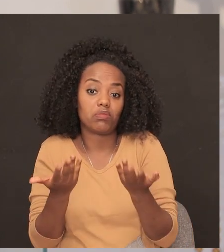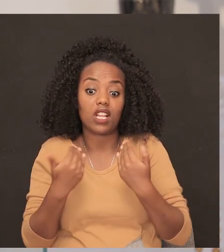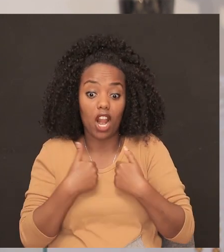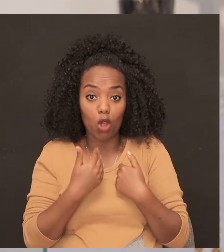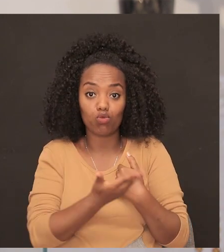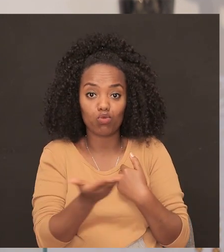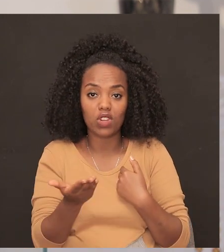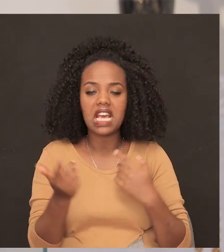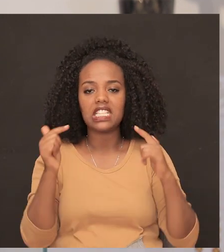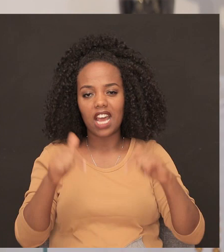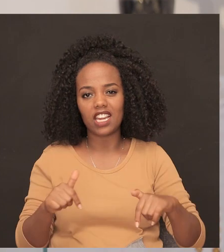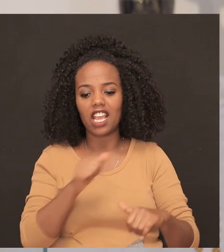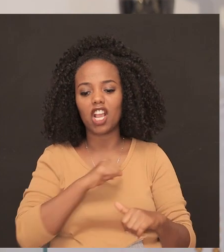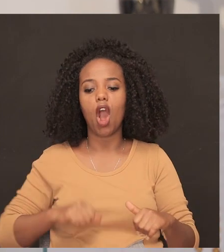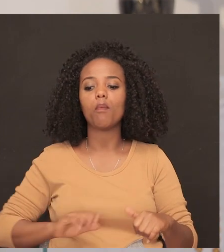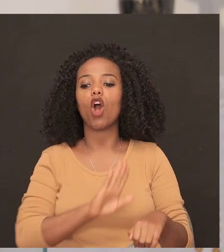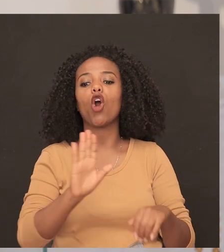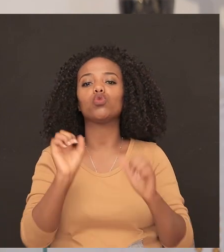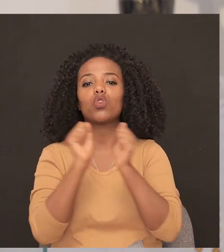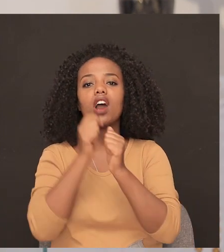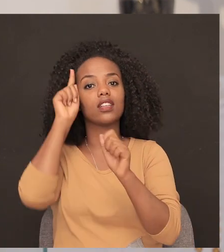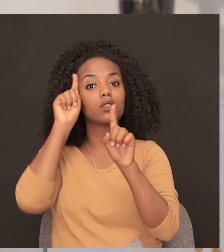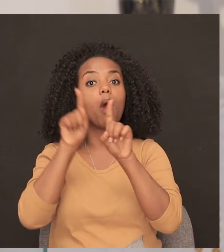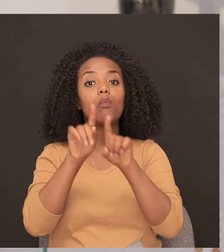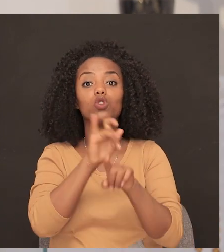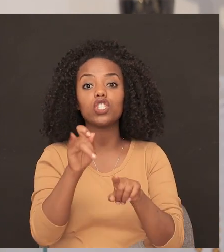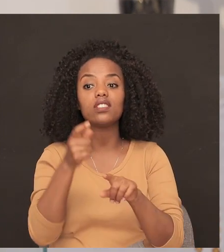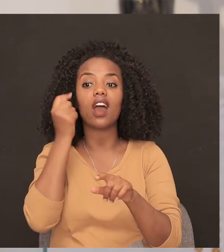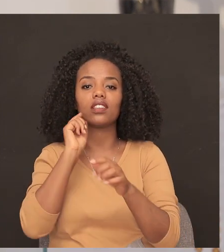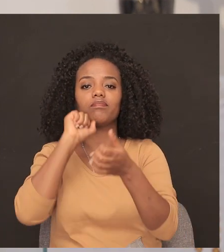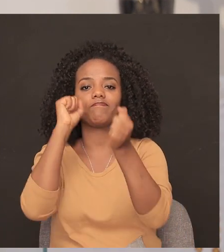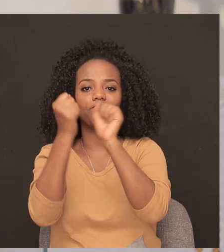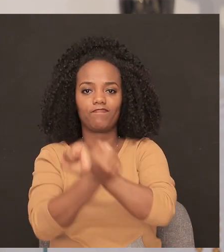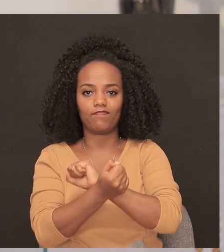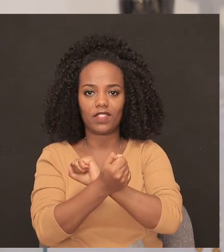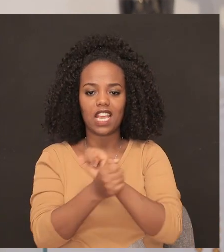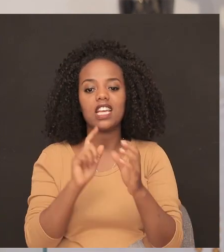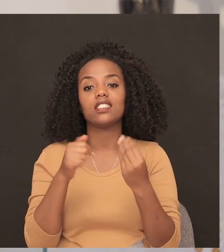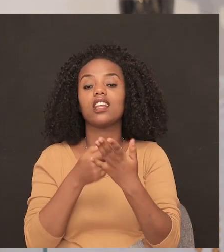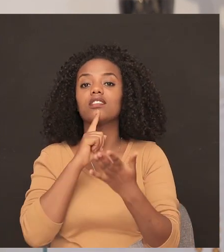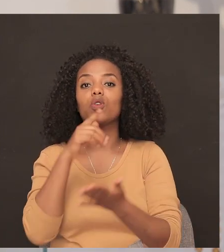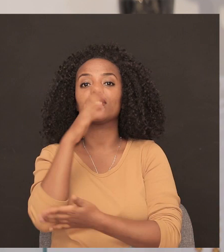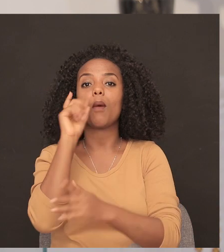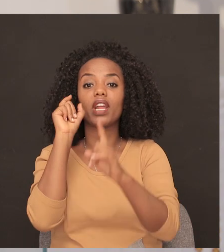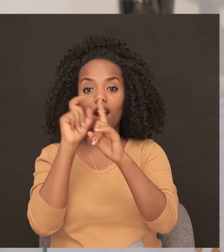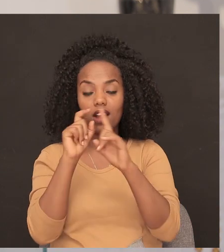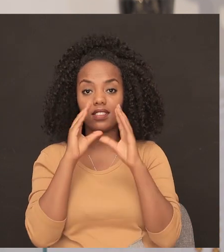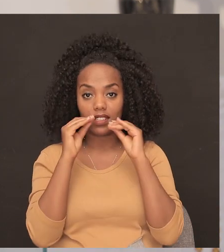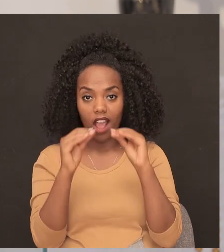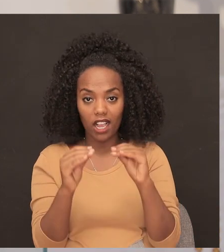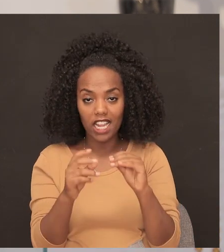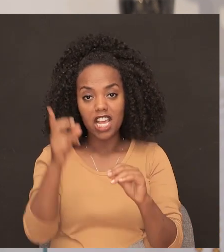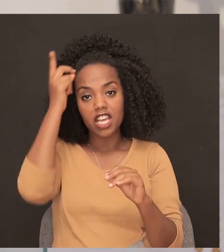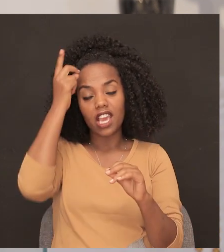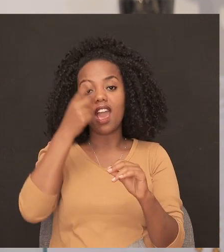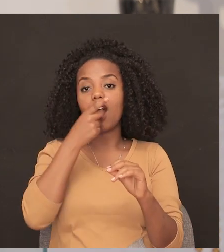ዛሬ ከአምላካችሁ ጋር ተስማሙ እንጂ ታሪካችሁ ይለወጣል። ለዚህ ነው የእግዚአብሔር ቃል ሲናገር